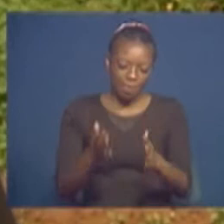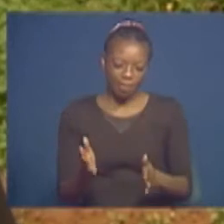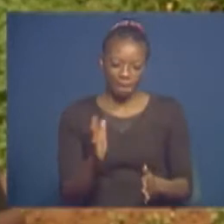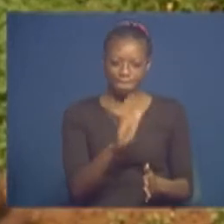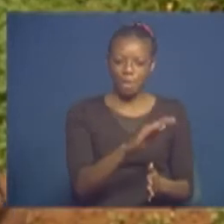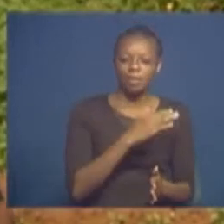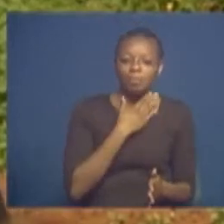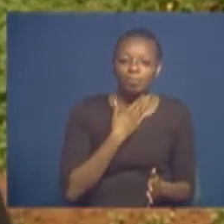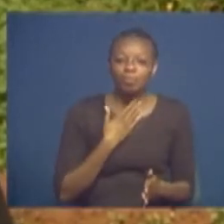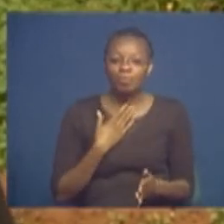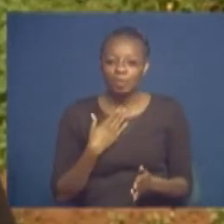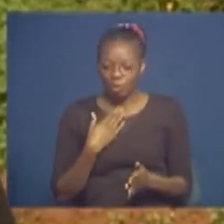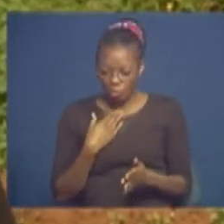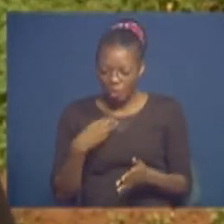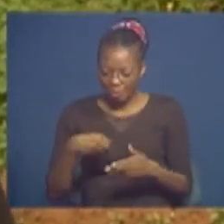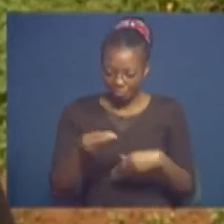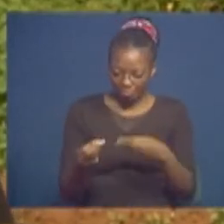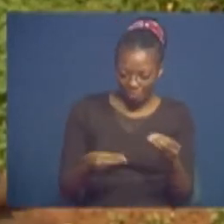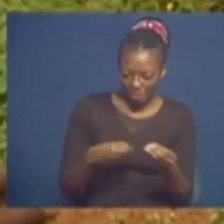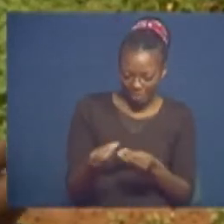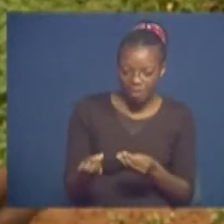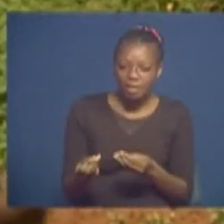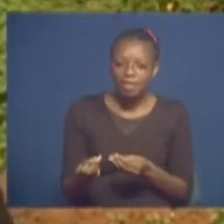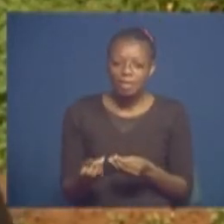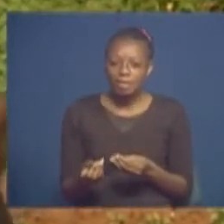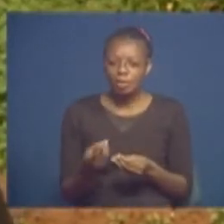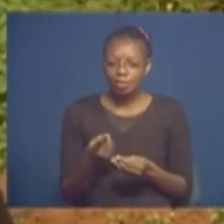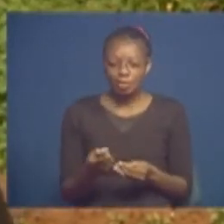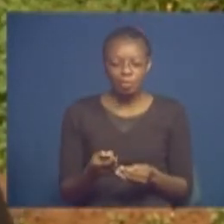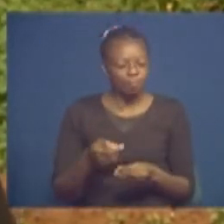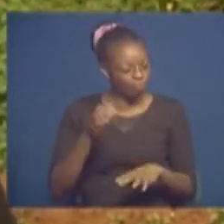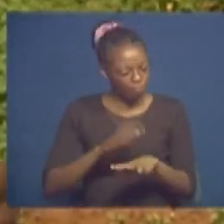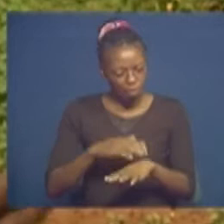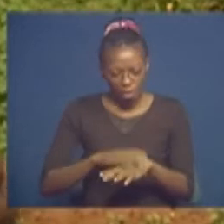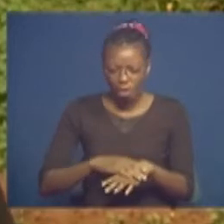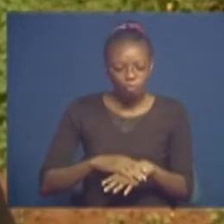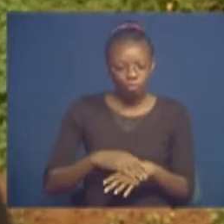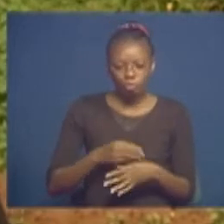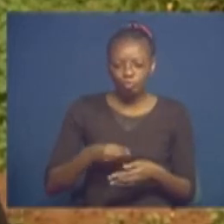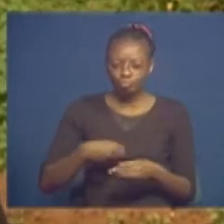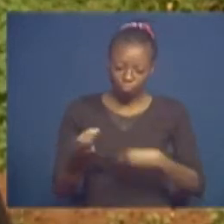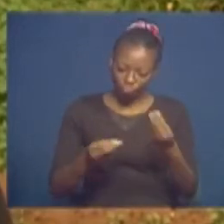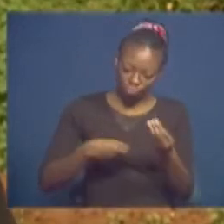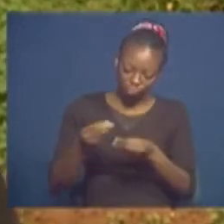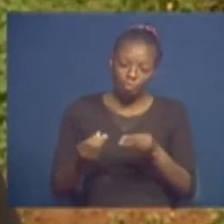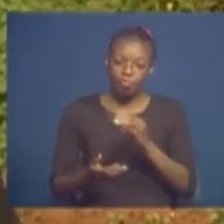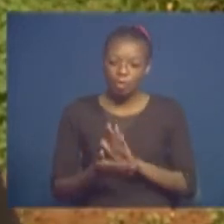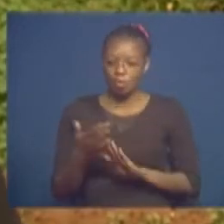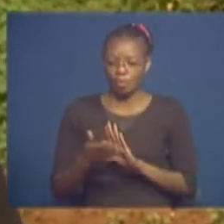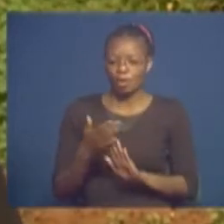kama atahajui kuiuza. Kwa hivyo wanzi mtu wakichukua mingi, tarudi tu anachukue